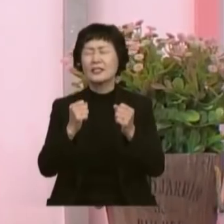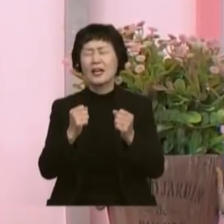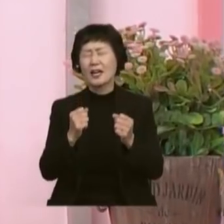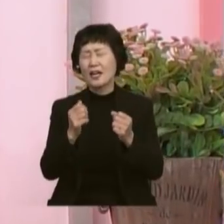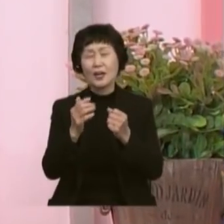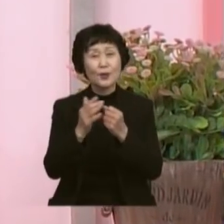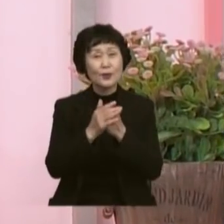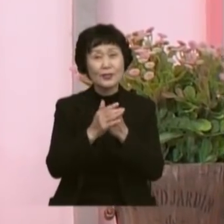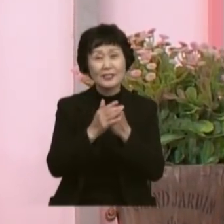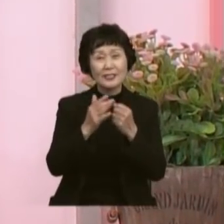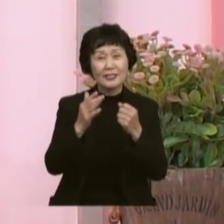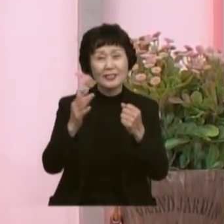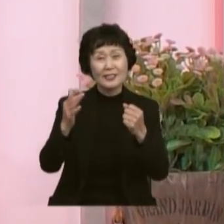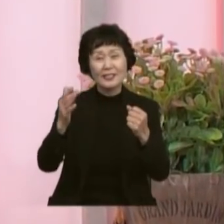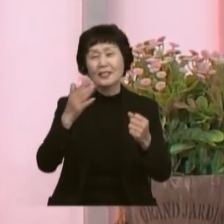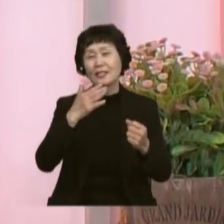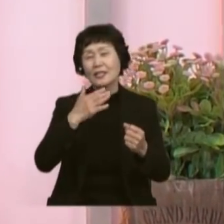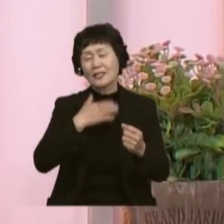나를